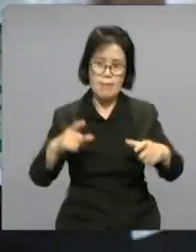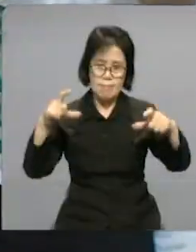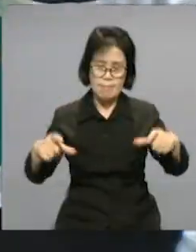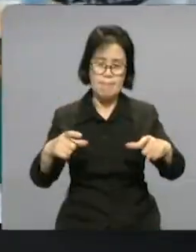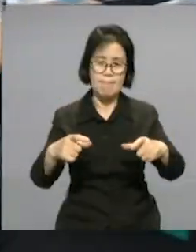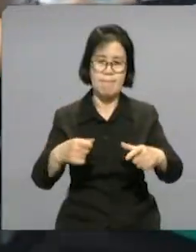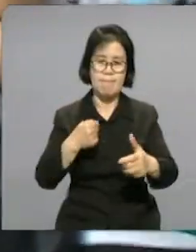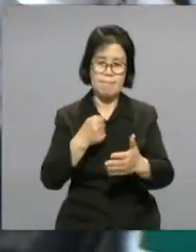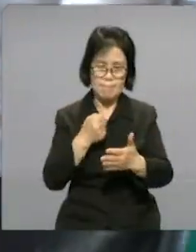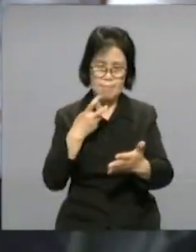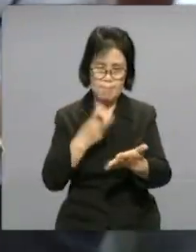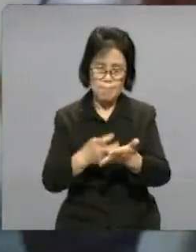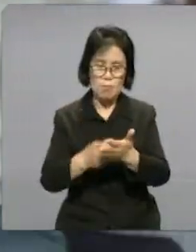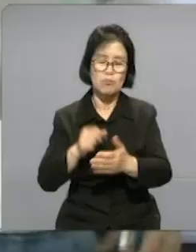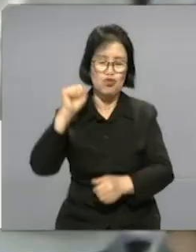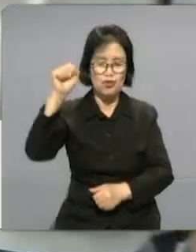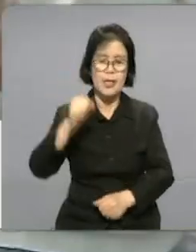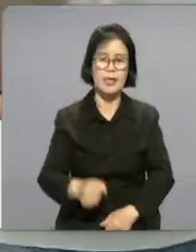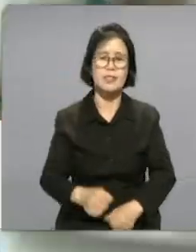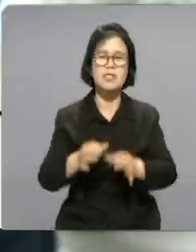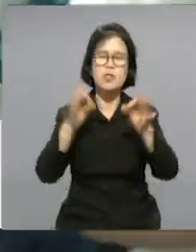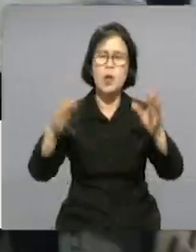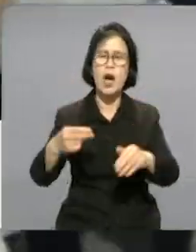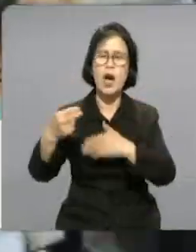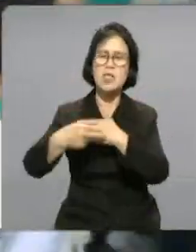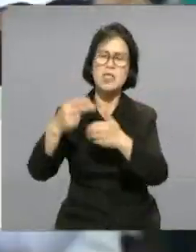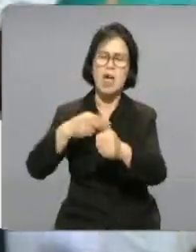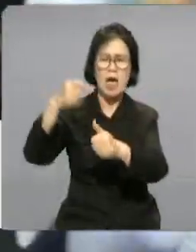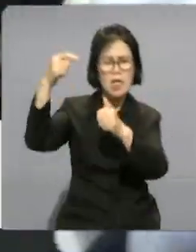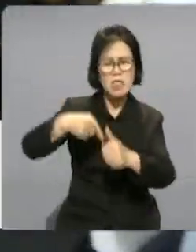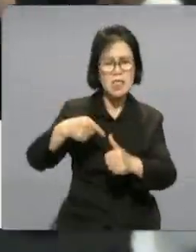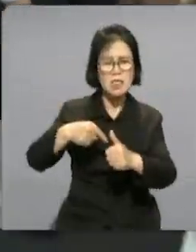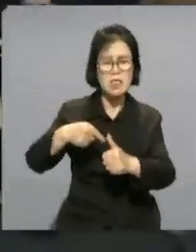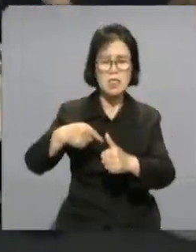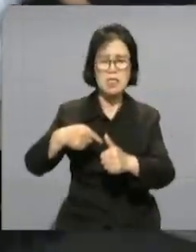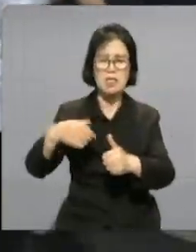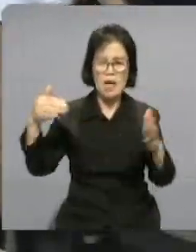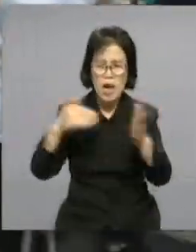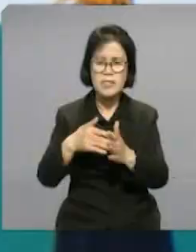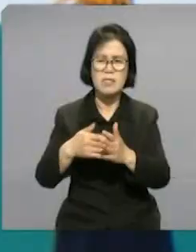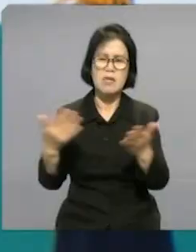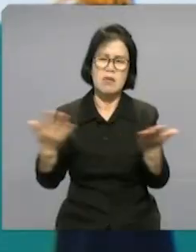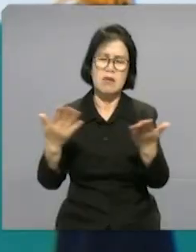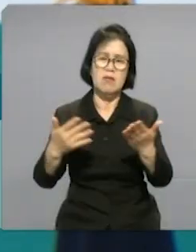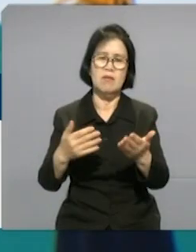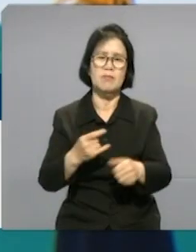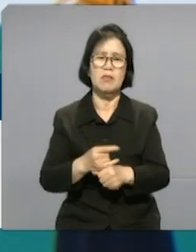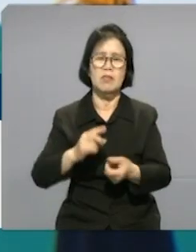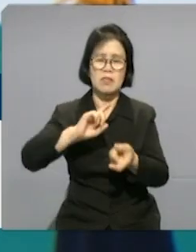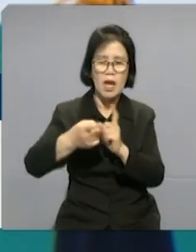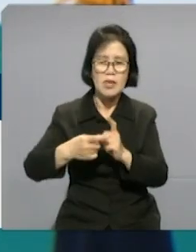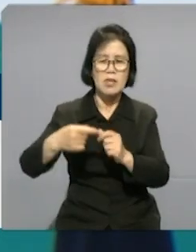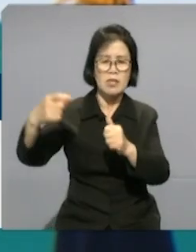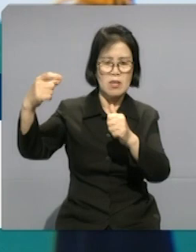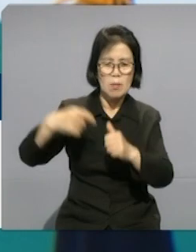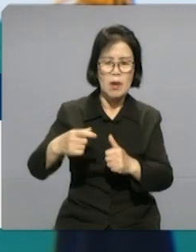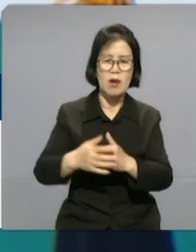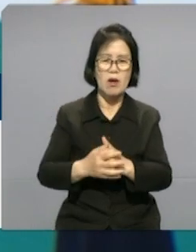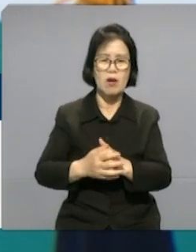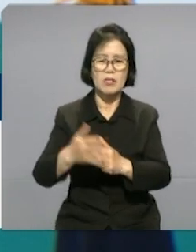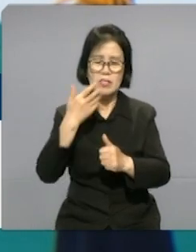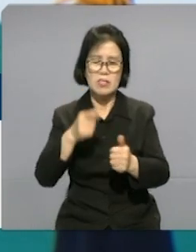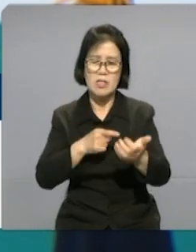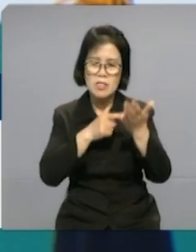선언한 상황. 그동안 의사 지시로 하지 않아도 될 일을 했다는 겁니다. 대리 처방하고 식사